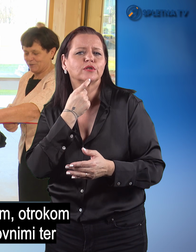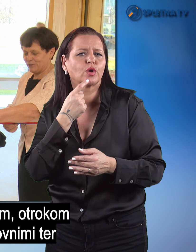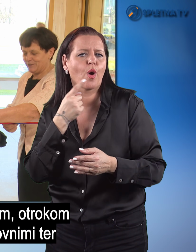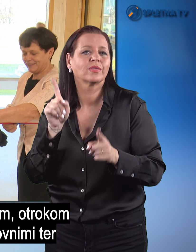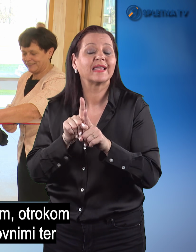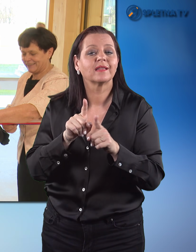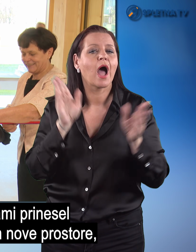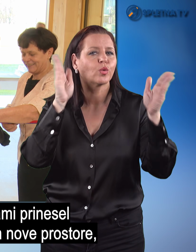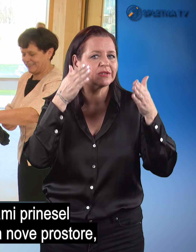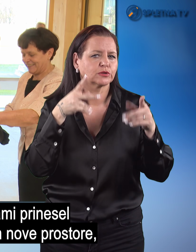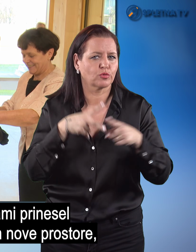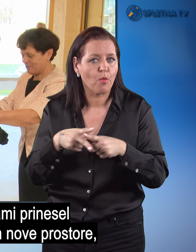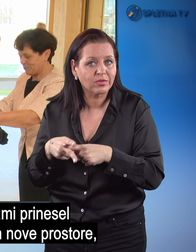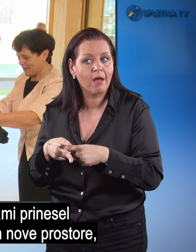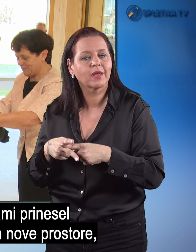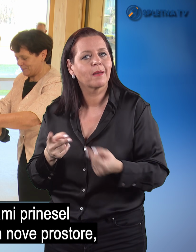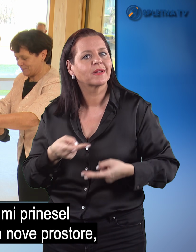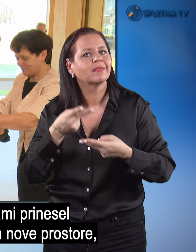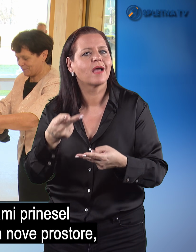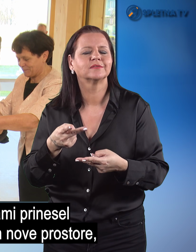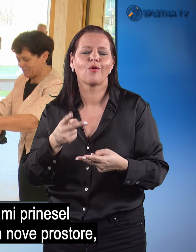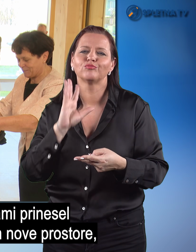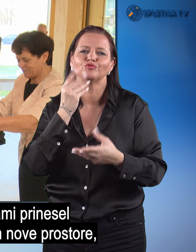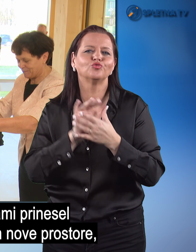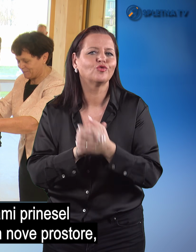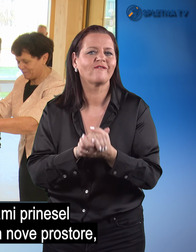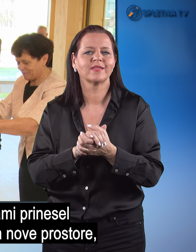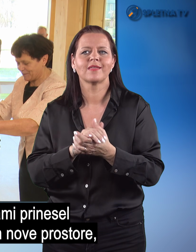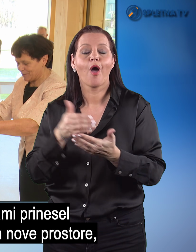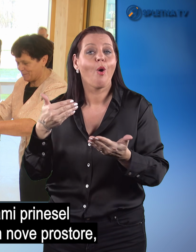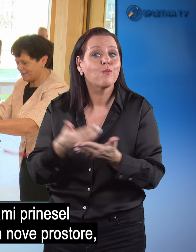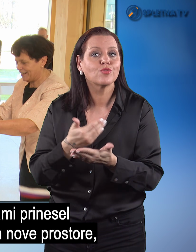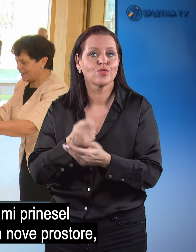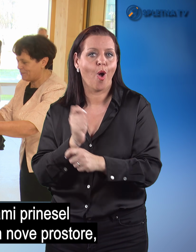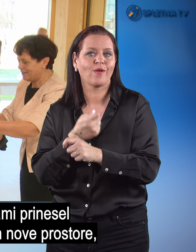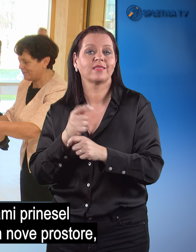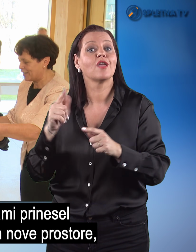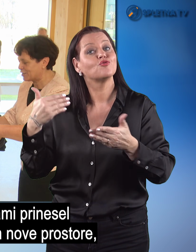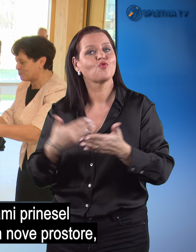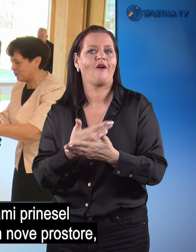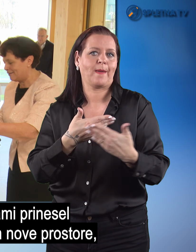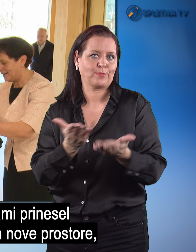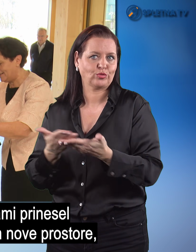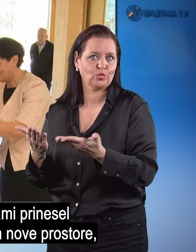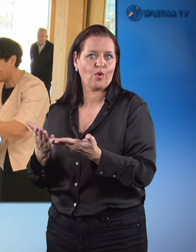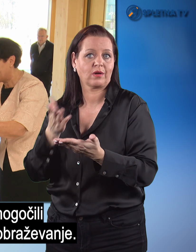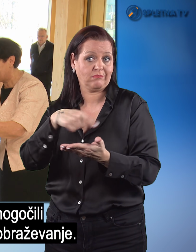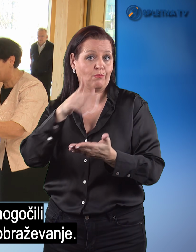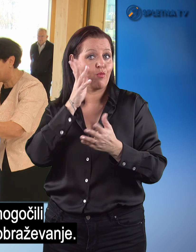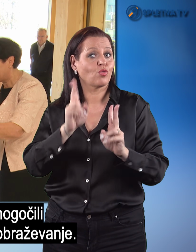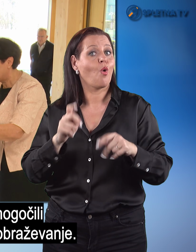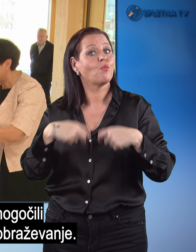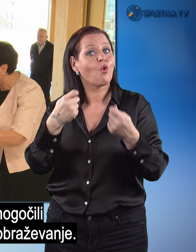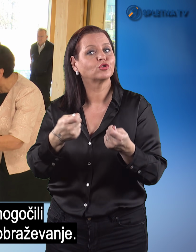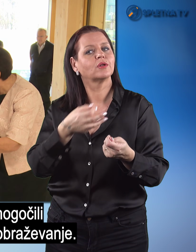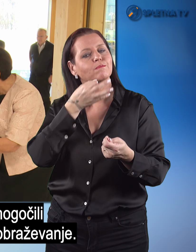z govorno-jezikovnimi ter avtističnimi motnjami, prinesel čudovite, obnovljene in nove prostore, ki